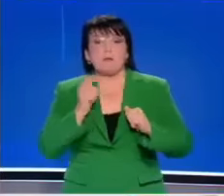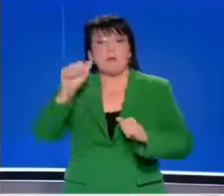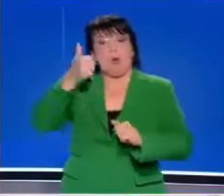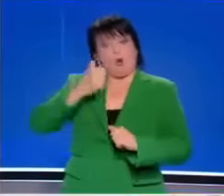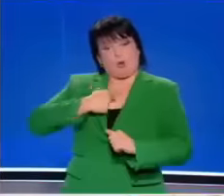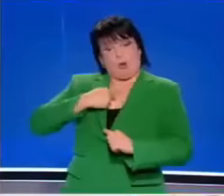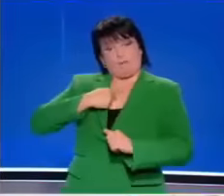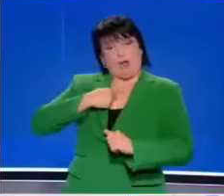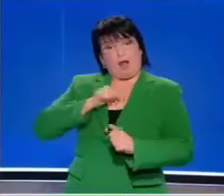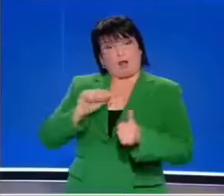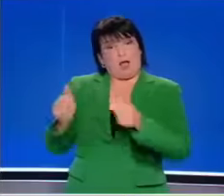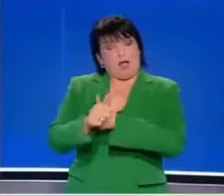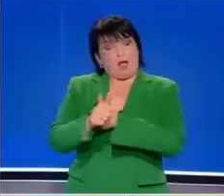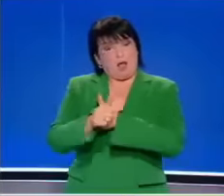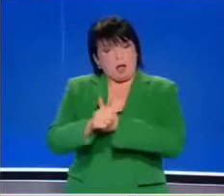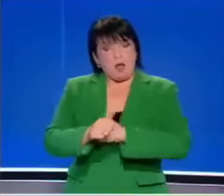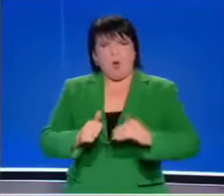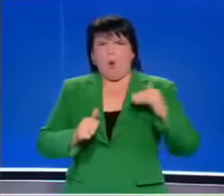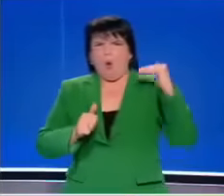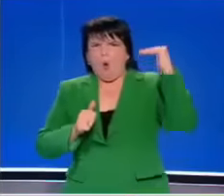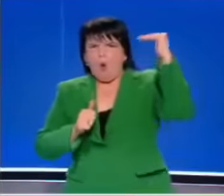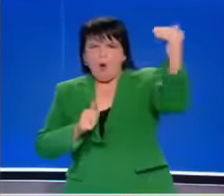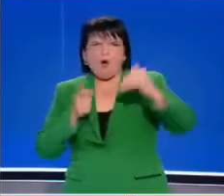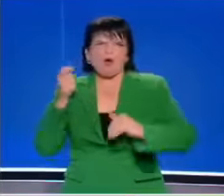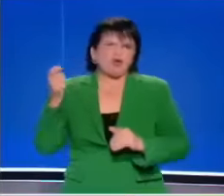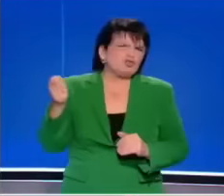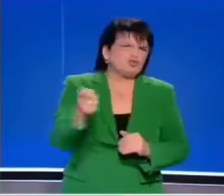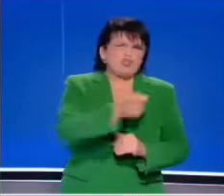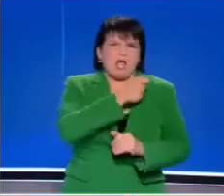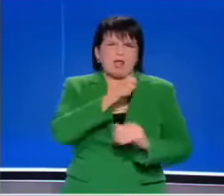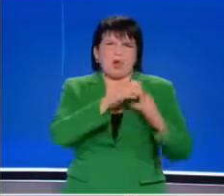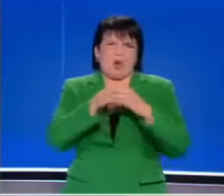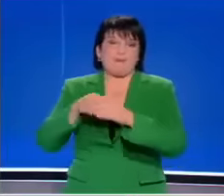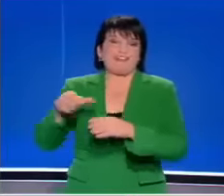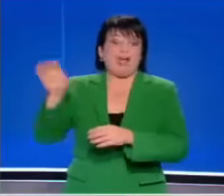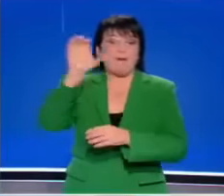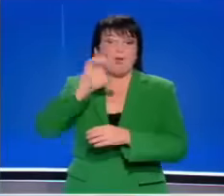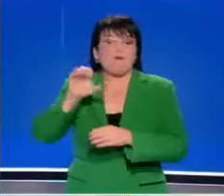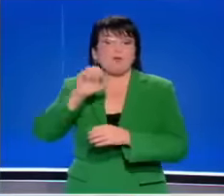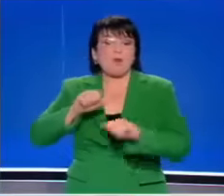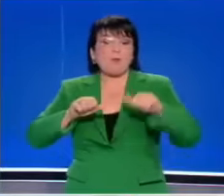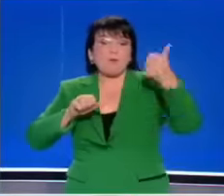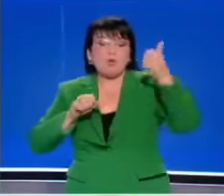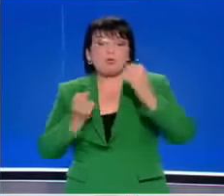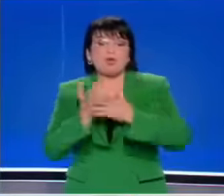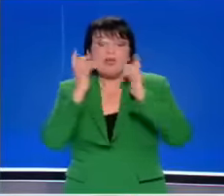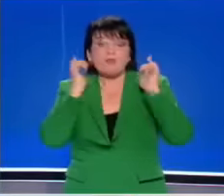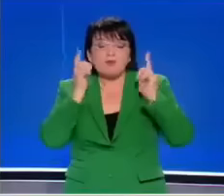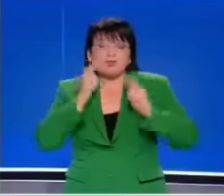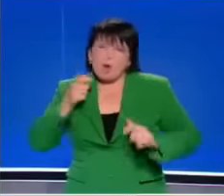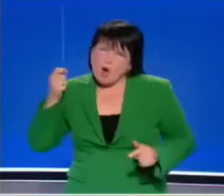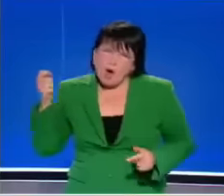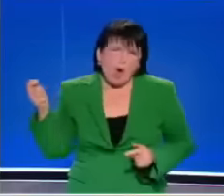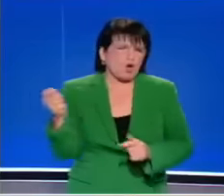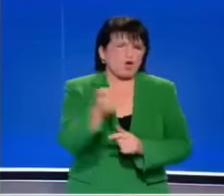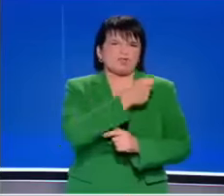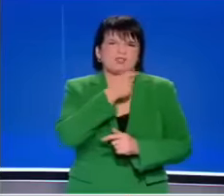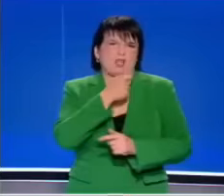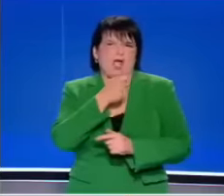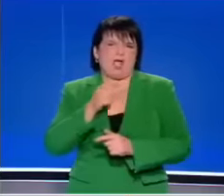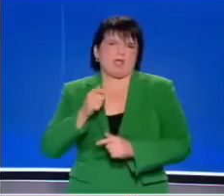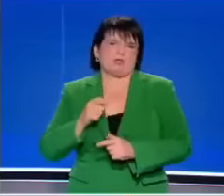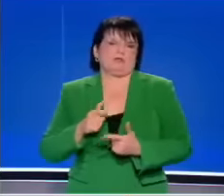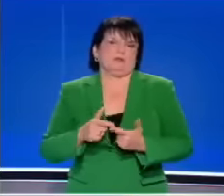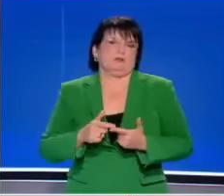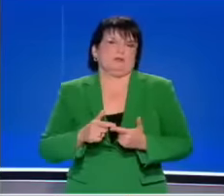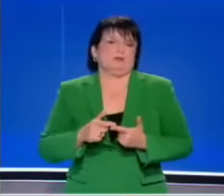έχει το υψηλότερο χρέος από όλα τα κόμματα στην ευρώπη ακούστε αυτό το υψηλότερο χρέος από όλα τα κόμματα στην ευρωπαϊκή